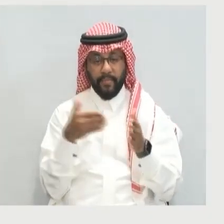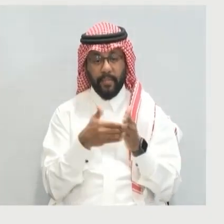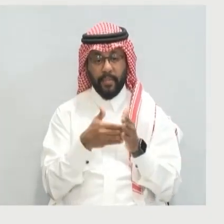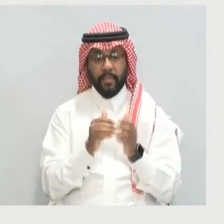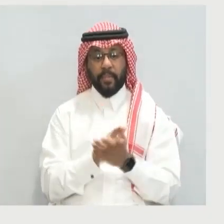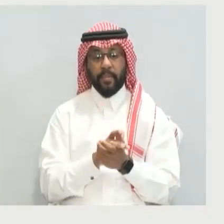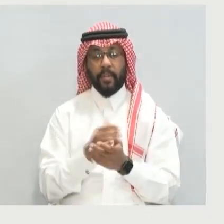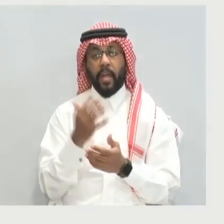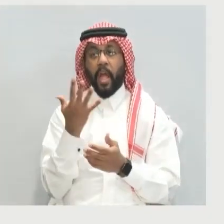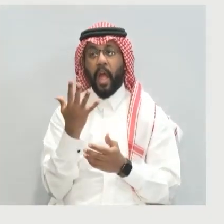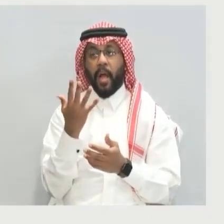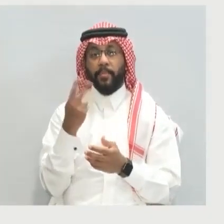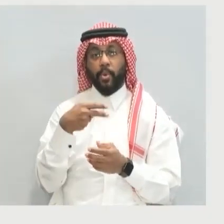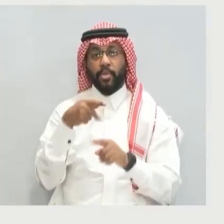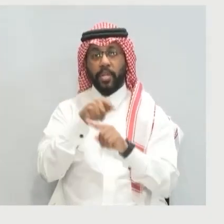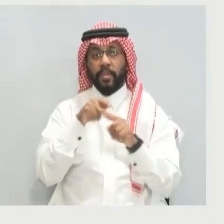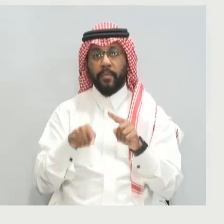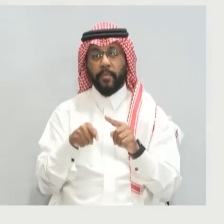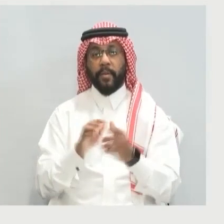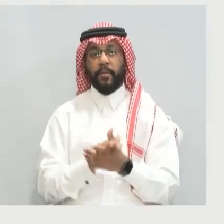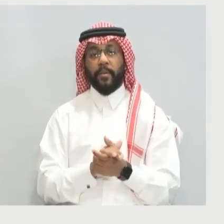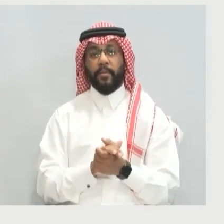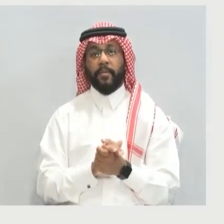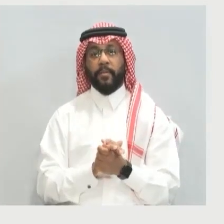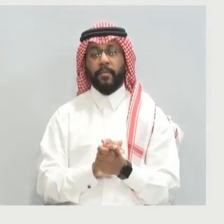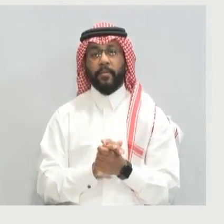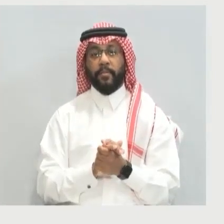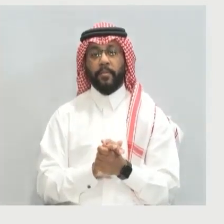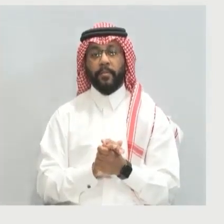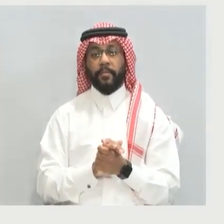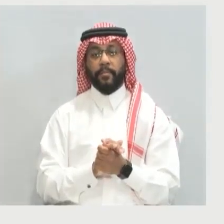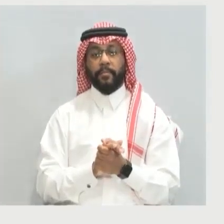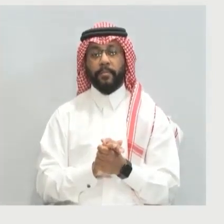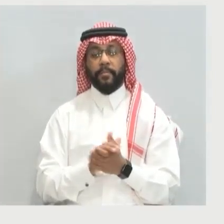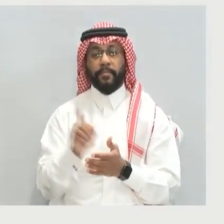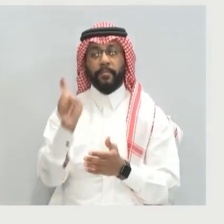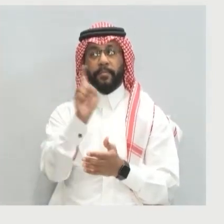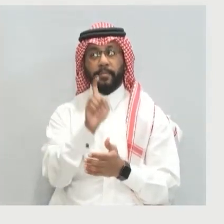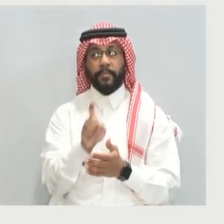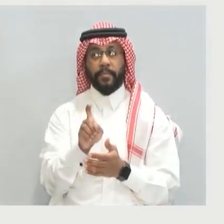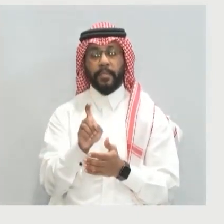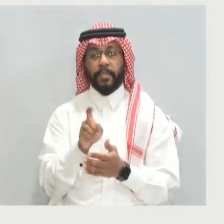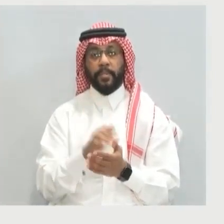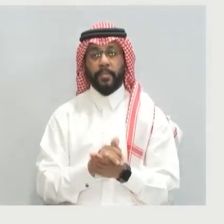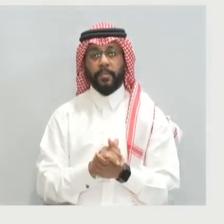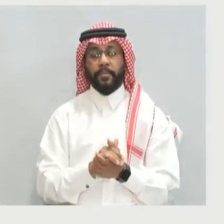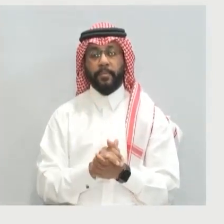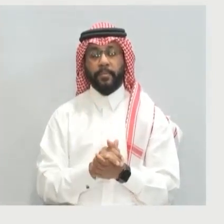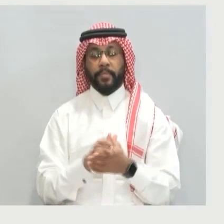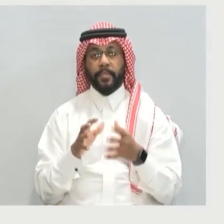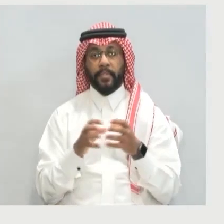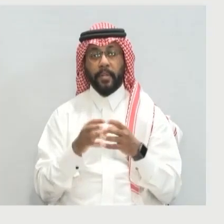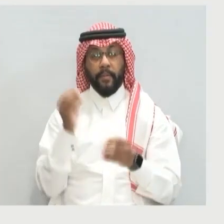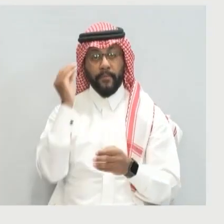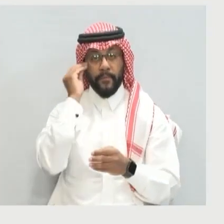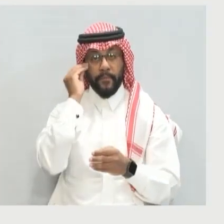سيصبح 25% مول لتر في الثانيه لديك النشاط المنزلي في تفسير البيانات